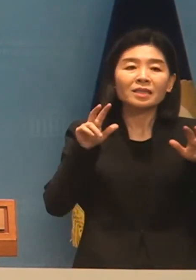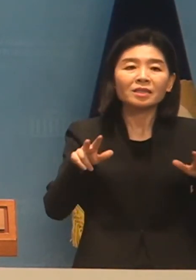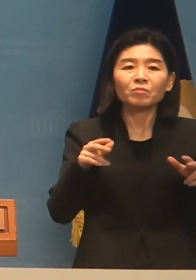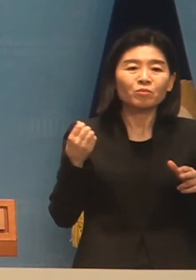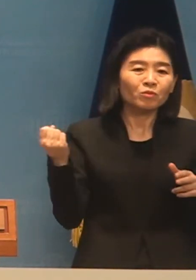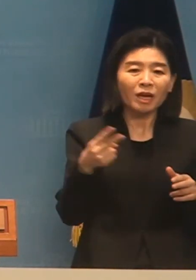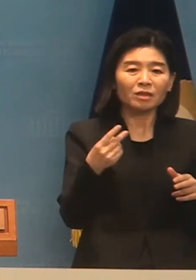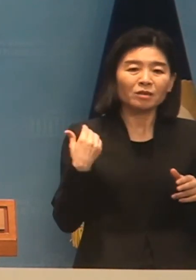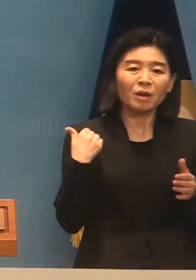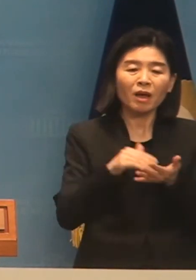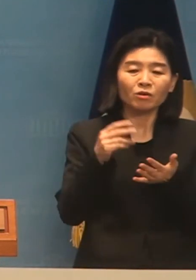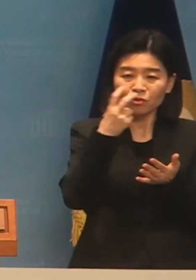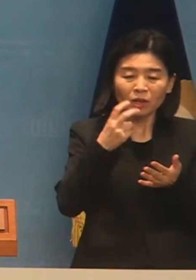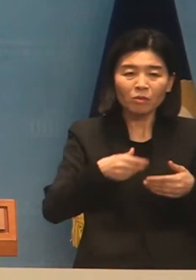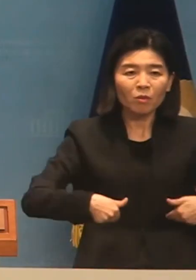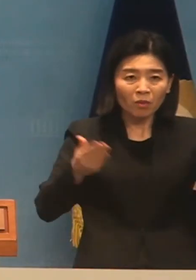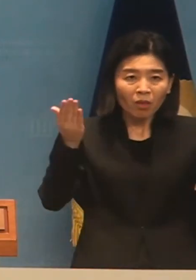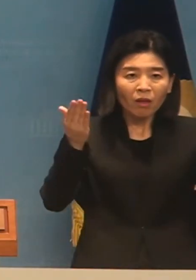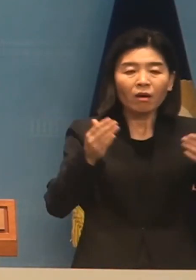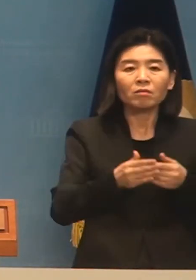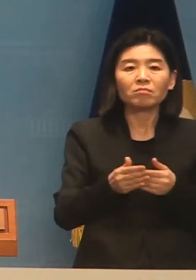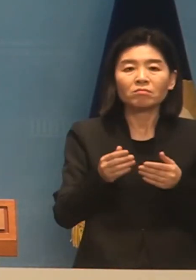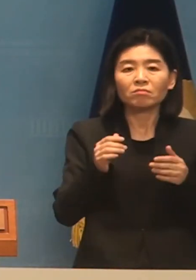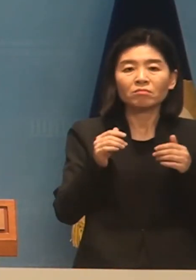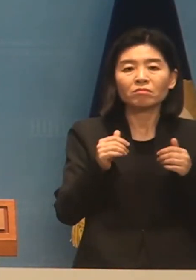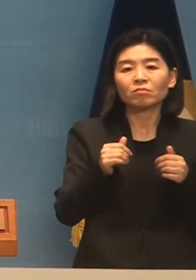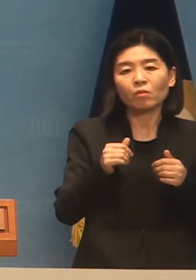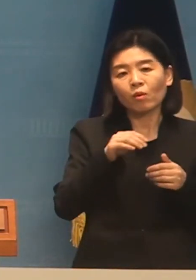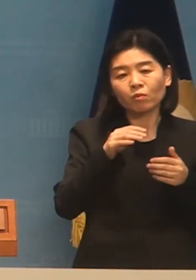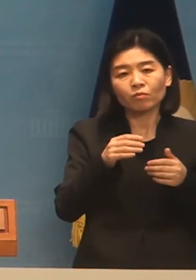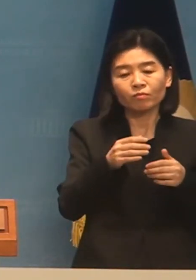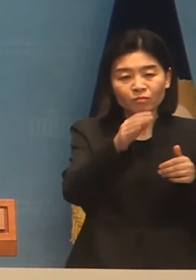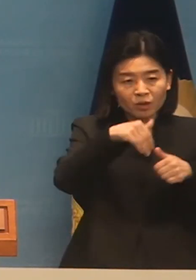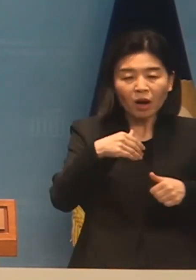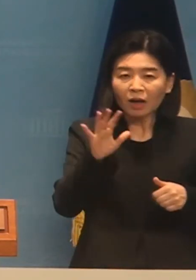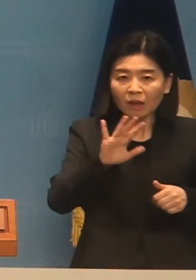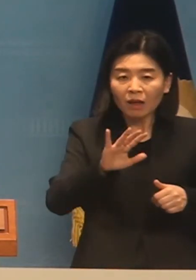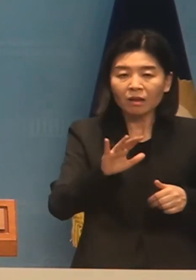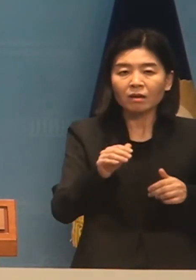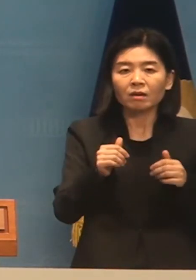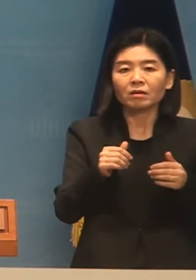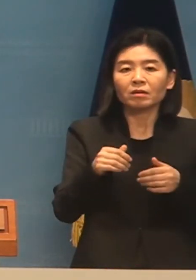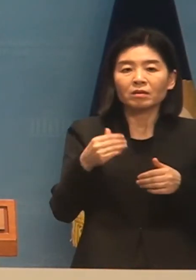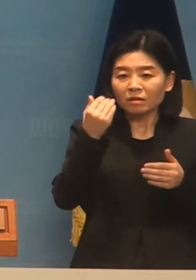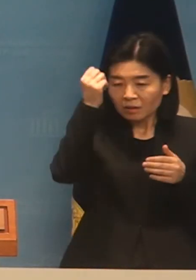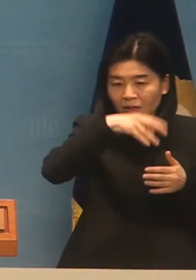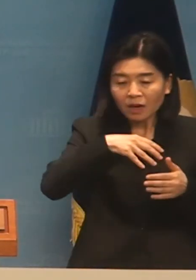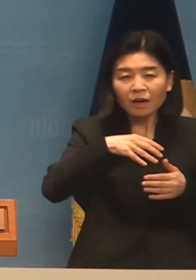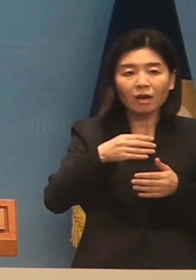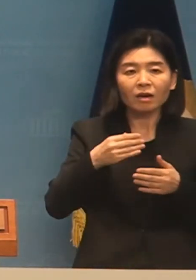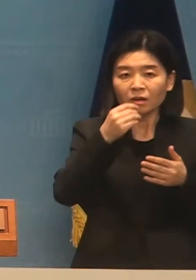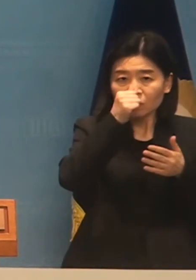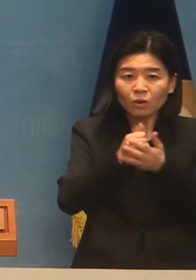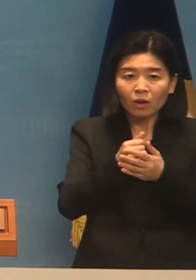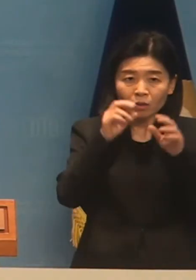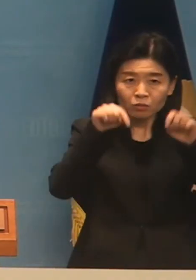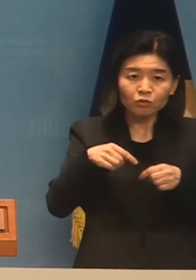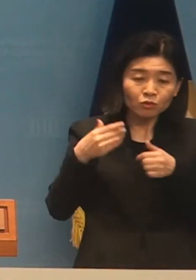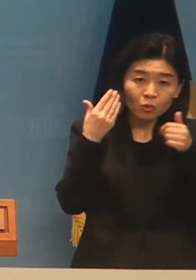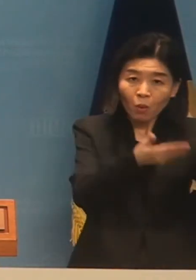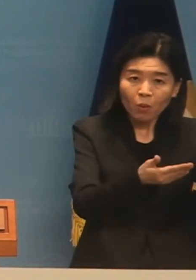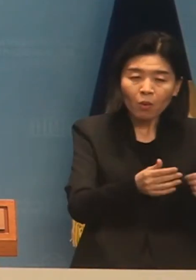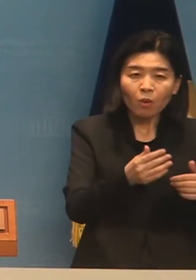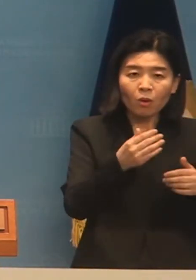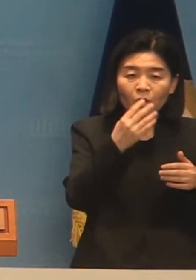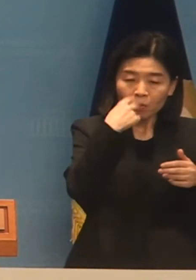불기소 각하처분하여 검찰총장 출신 전 대통령에게 면죄부를 주려 한다면 이는 역사와 국민